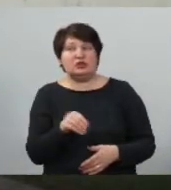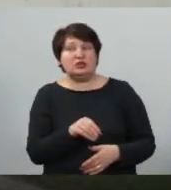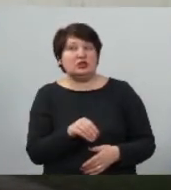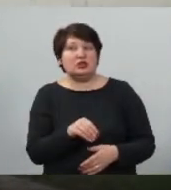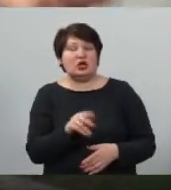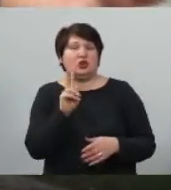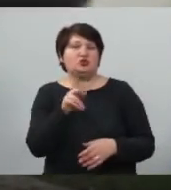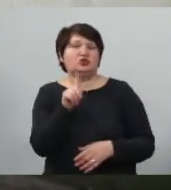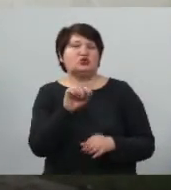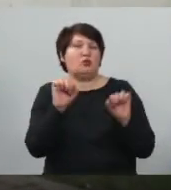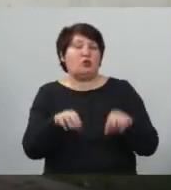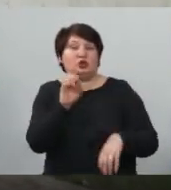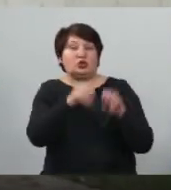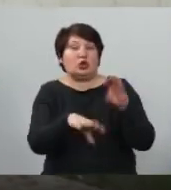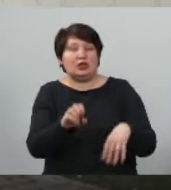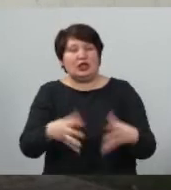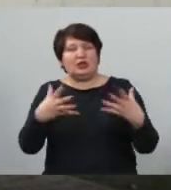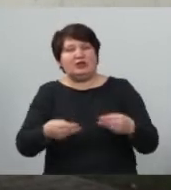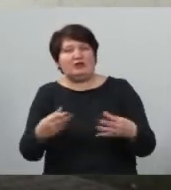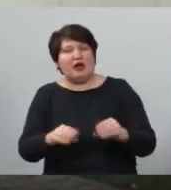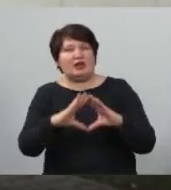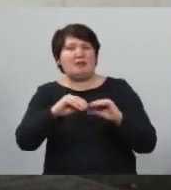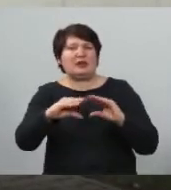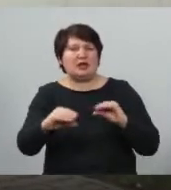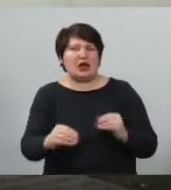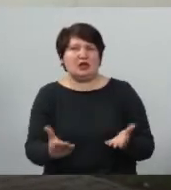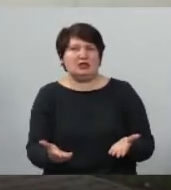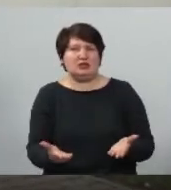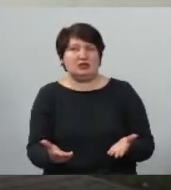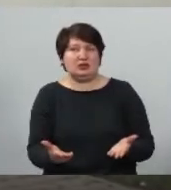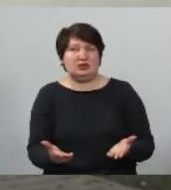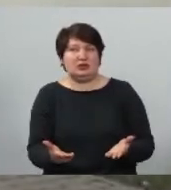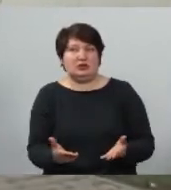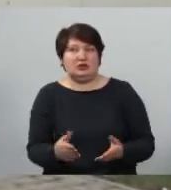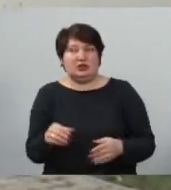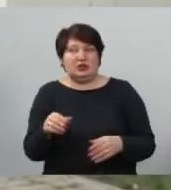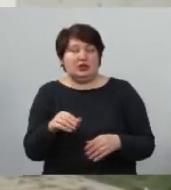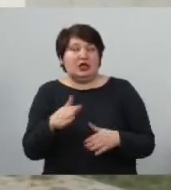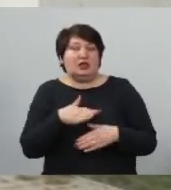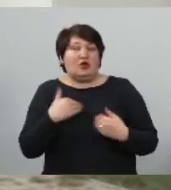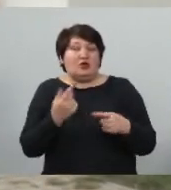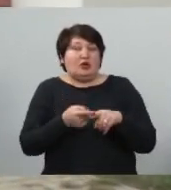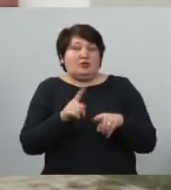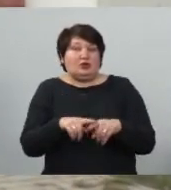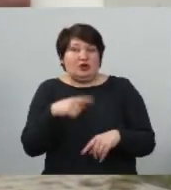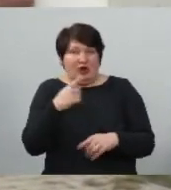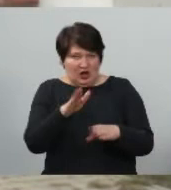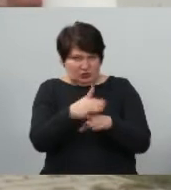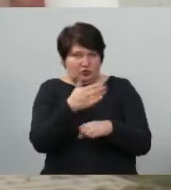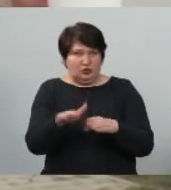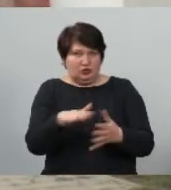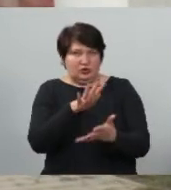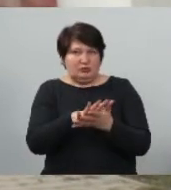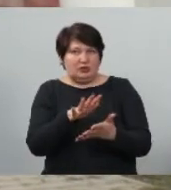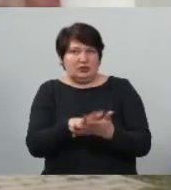Хто що може кидає? Дивани, матраци. Я вже навіть не хочу говорити. А сортують сміття? От стоять